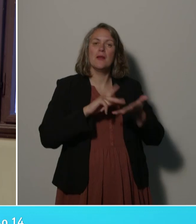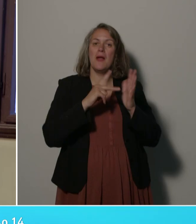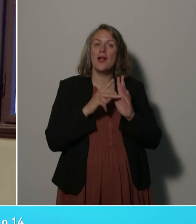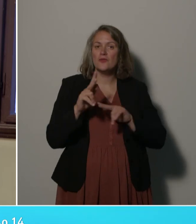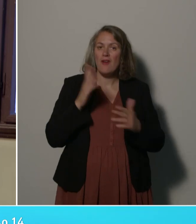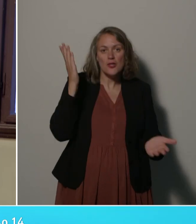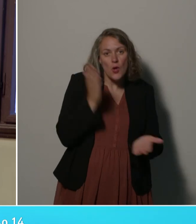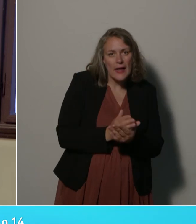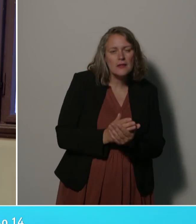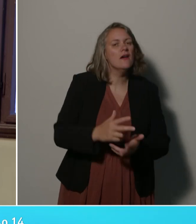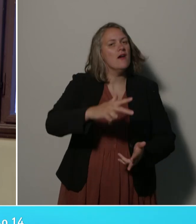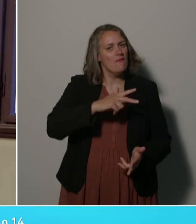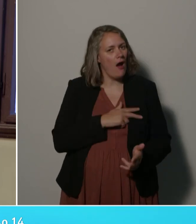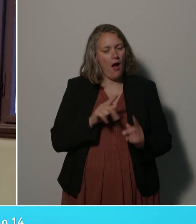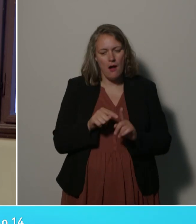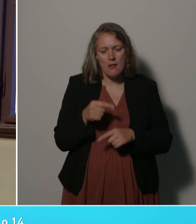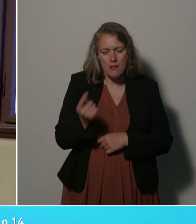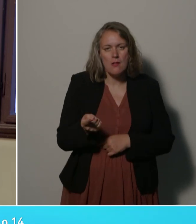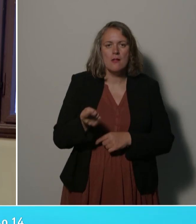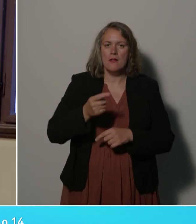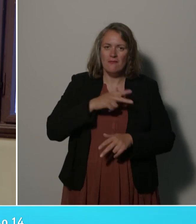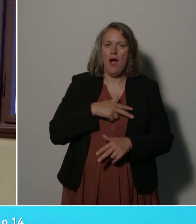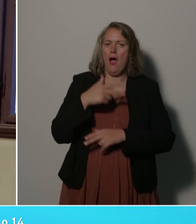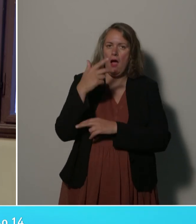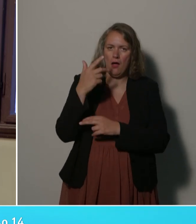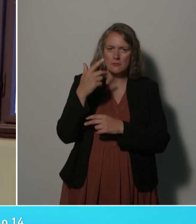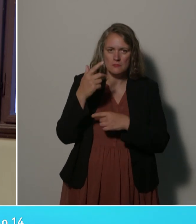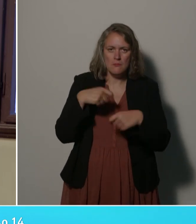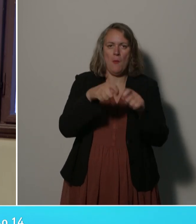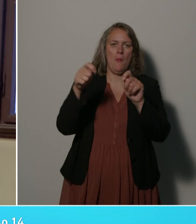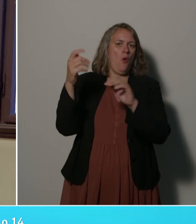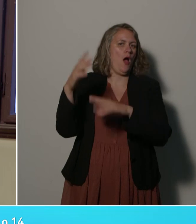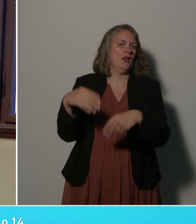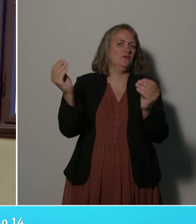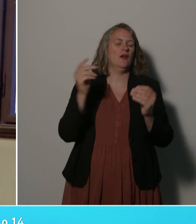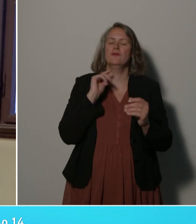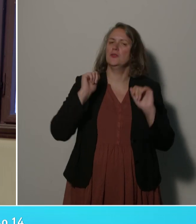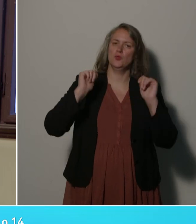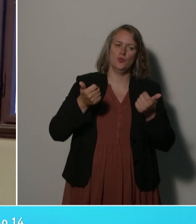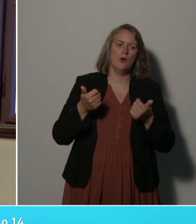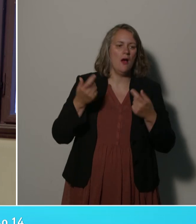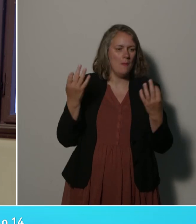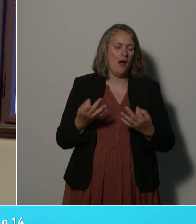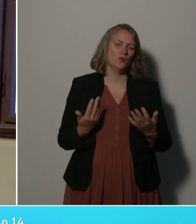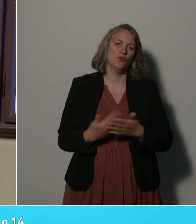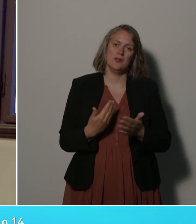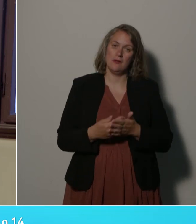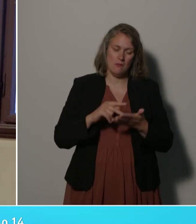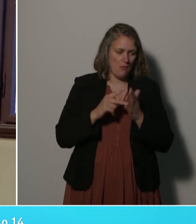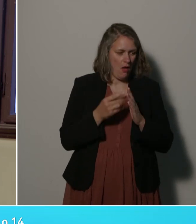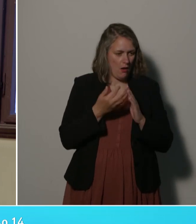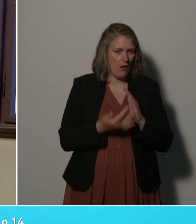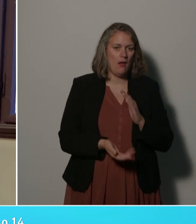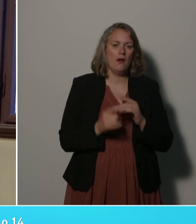Ende, werden unmittelbar danach Wohnungen entstehen. Und das finde ich gut, das brauchen wir und deshalb stimmen wir diesem Vorhaben auch